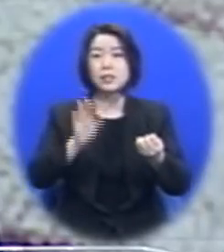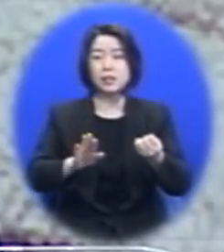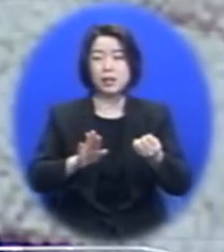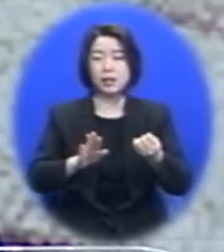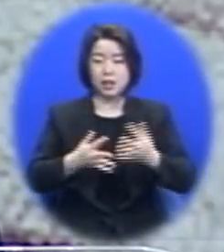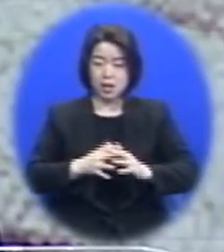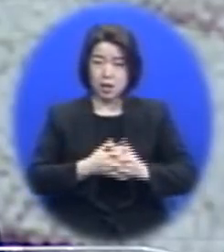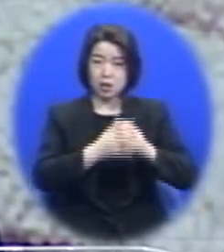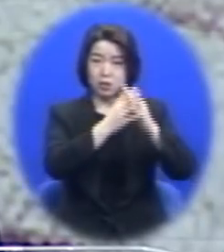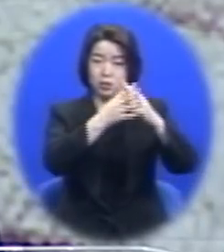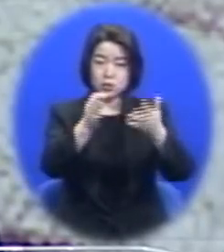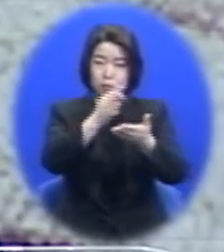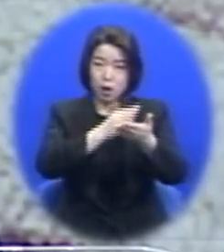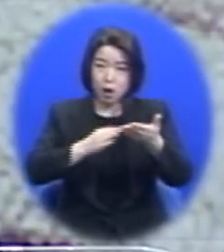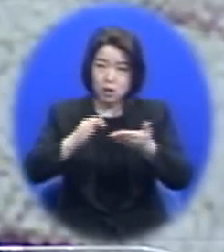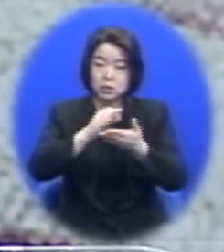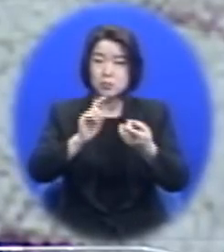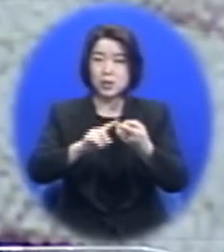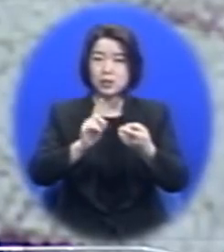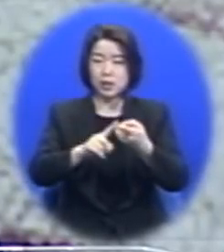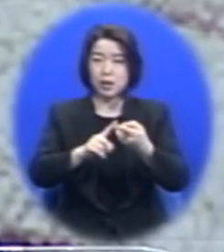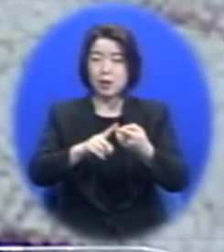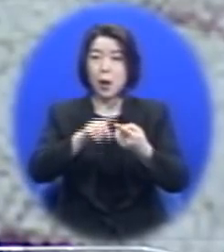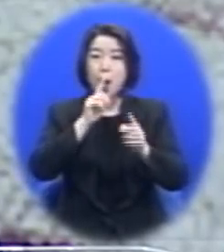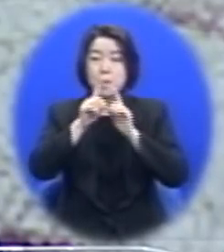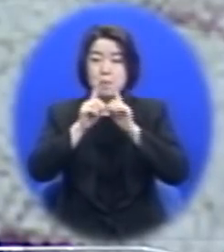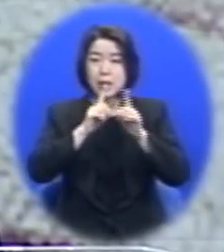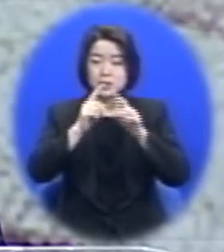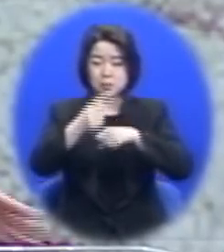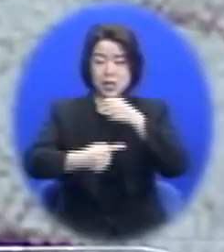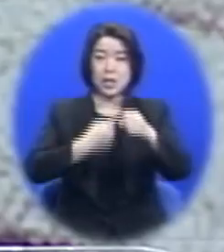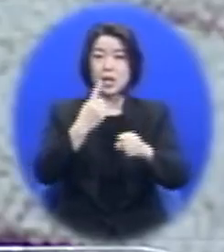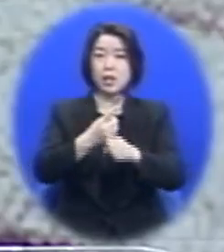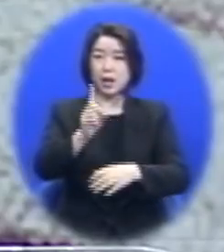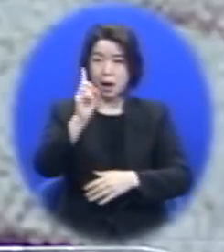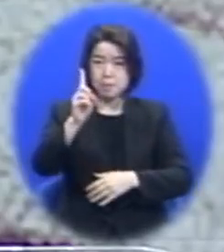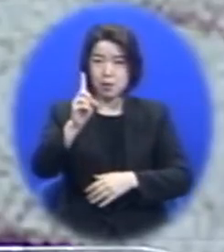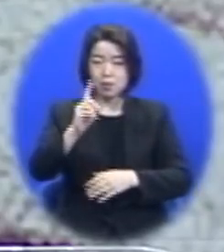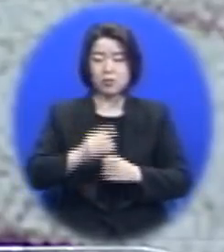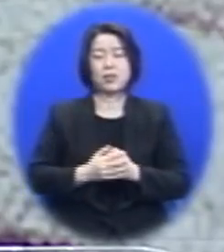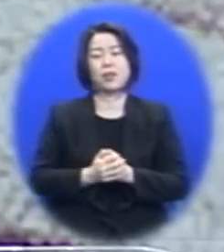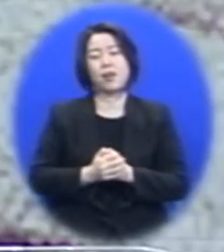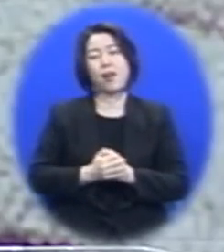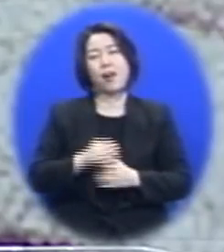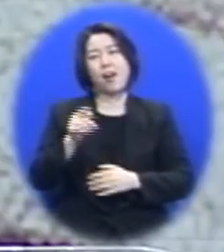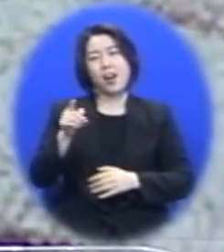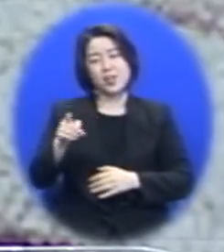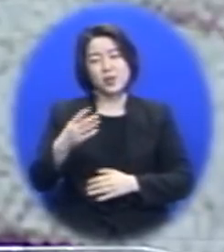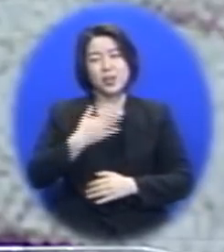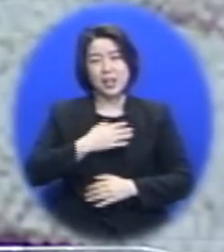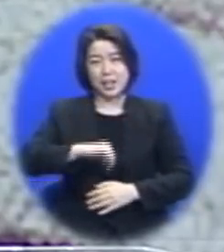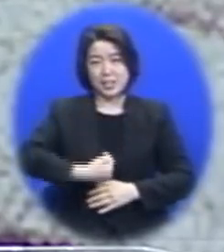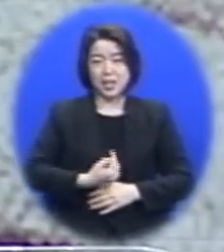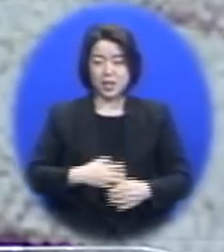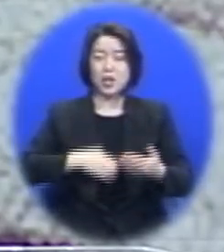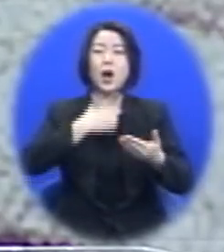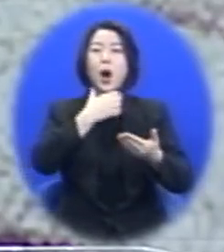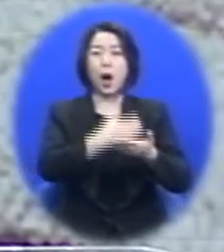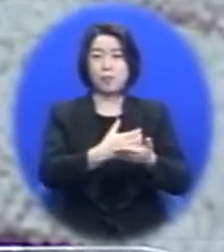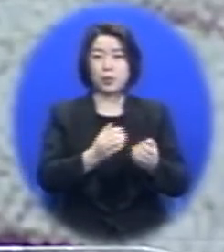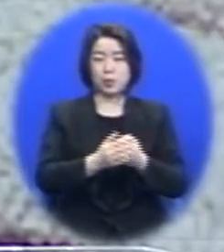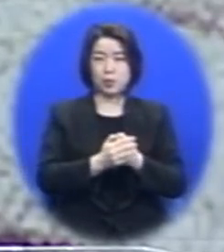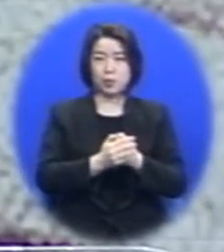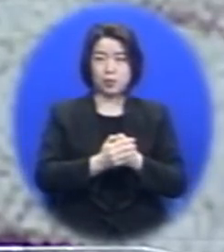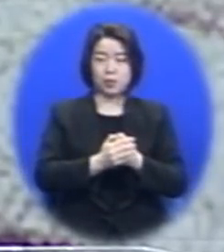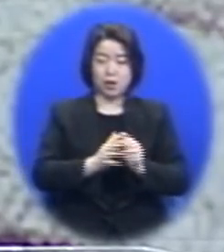건축 원금은 1년에 딱 한번 한다는 그게 자기가 너무 감동적이다 그리고 또 건축 헌금